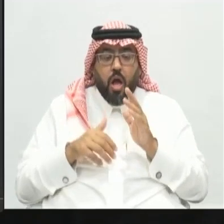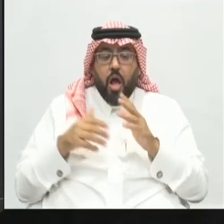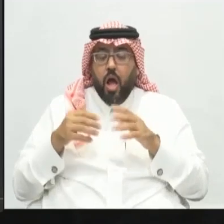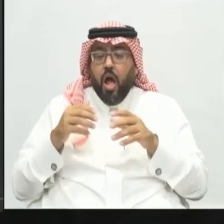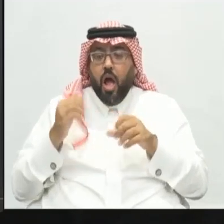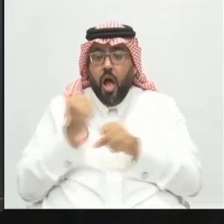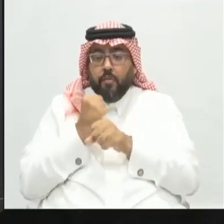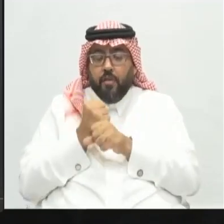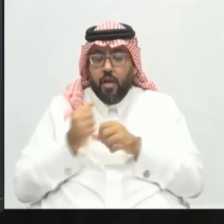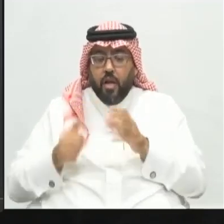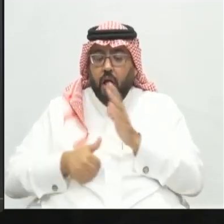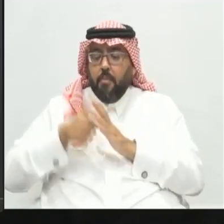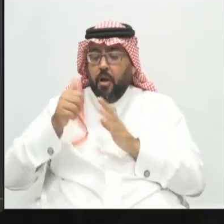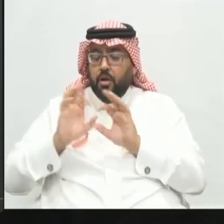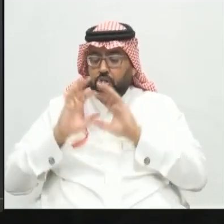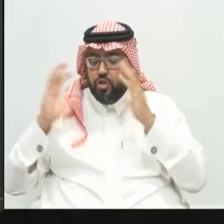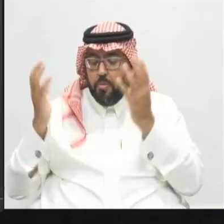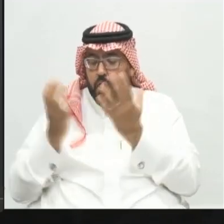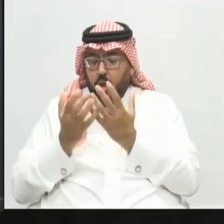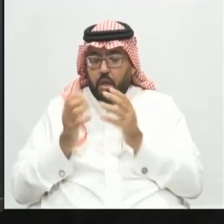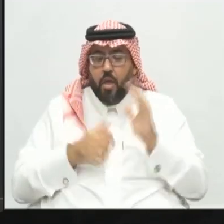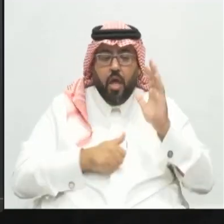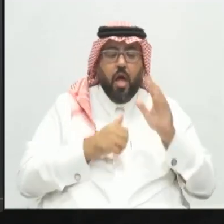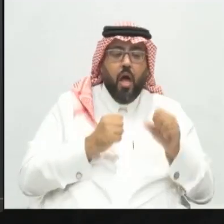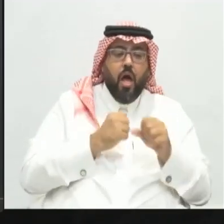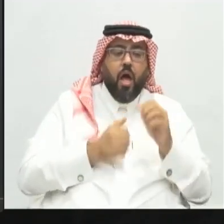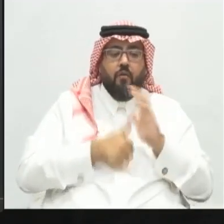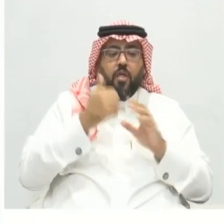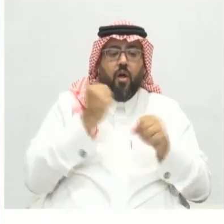يكون العمل جماعي ام عمل